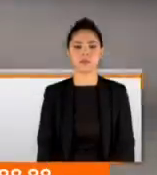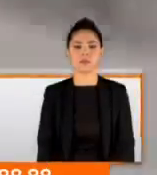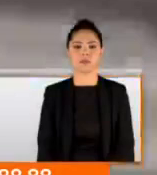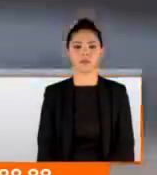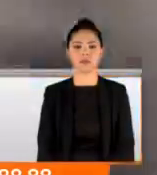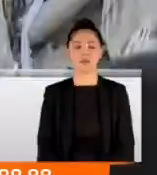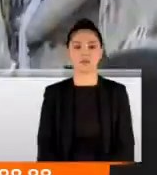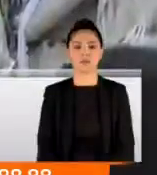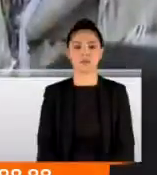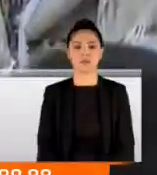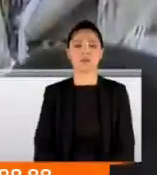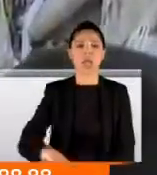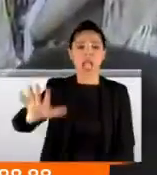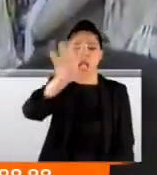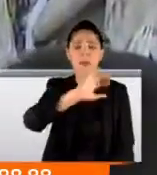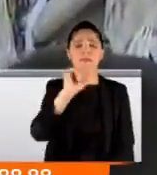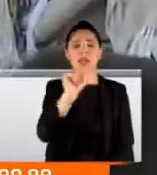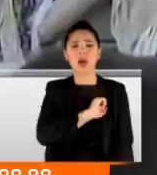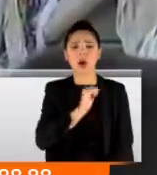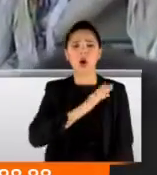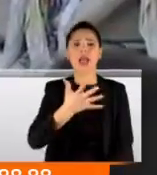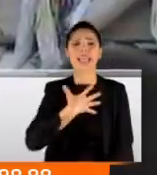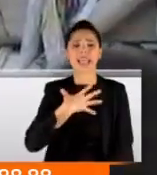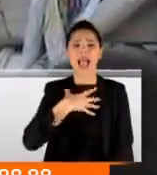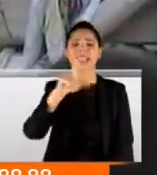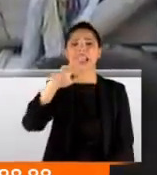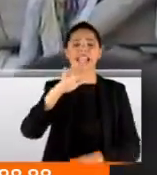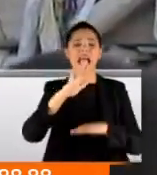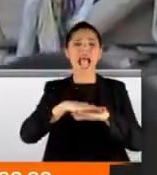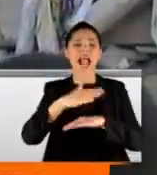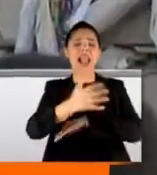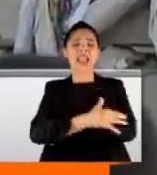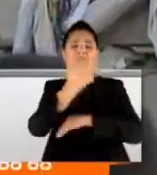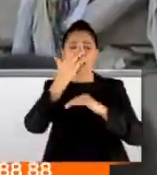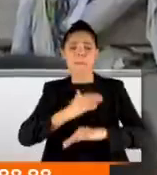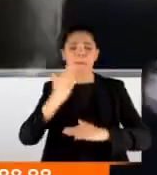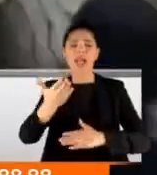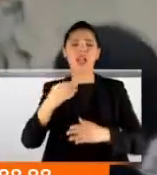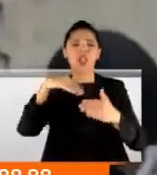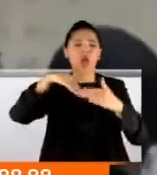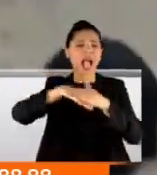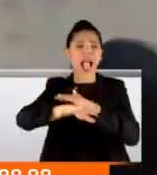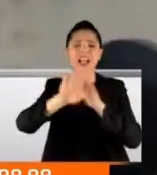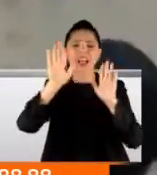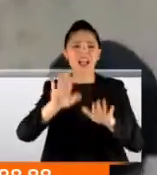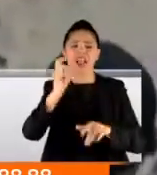Kimse var mı? Hepsi korku içinde kendilerine uzanacak bir yardım eli bekledi umutla.